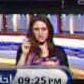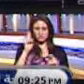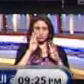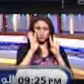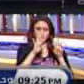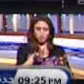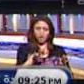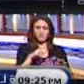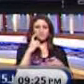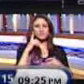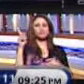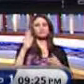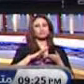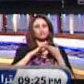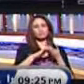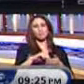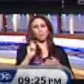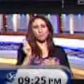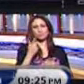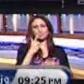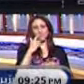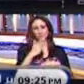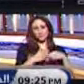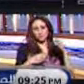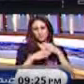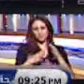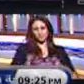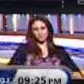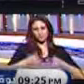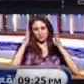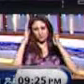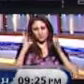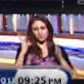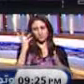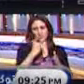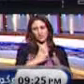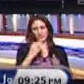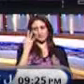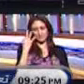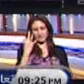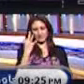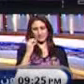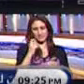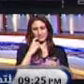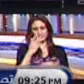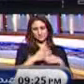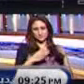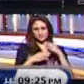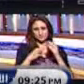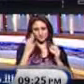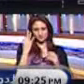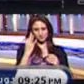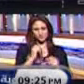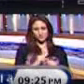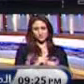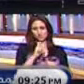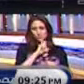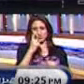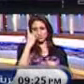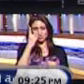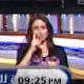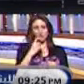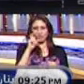طرحنا المشكلة الحمد لله كتر خيره تجاوب معانا وحل المشكلة وبنينا العمارات، والناس خلال شهر هتكون